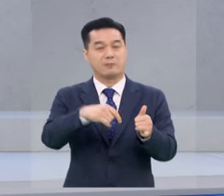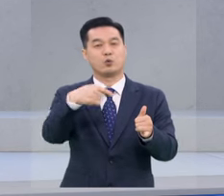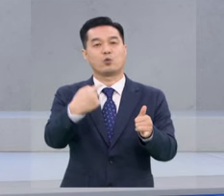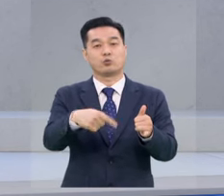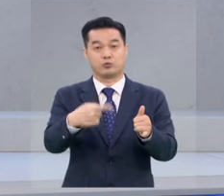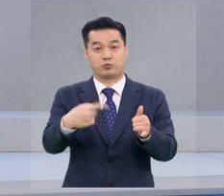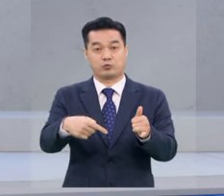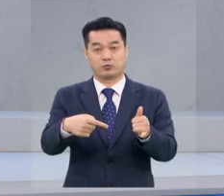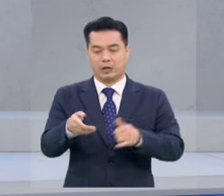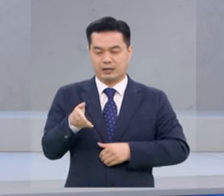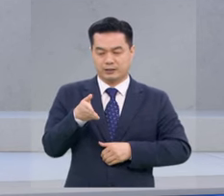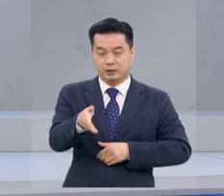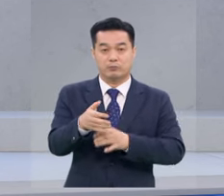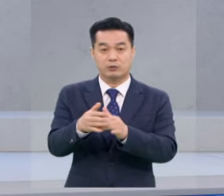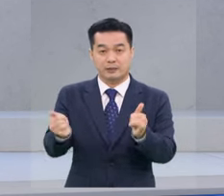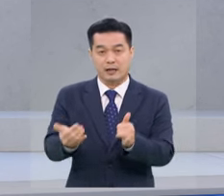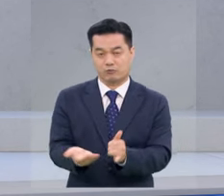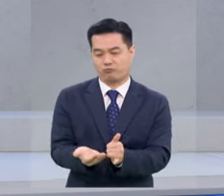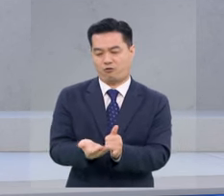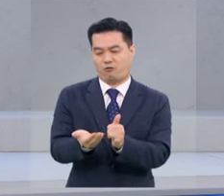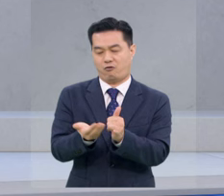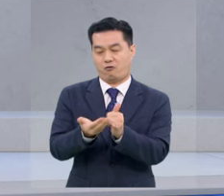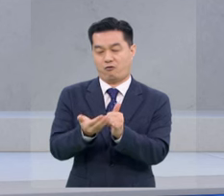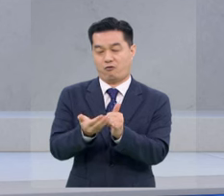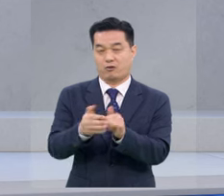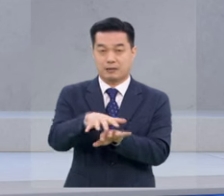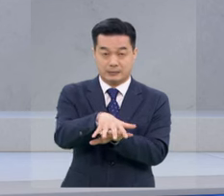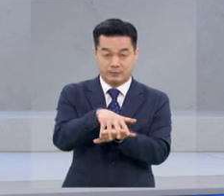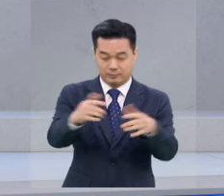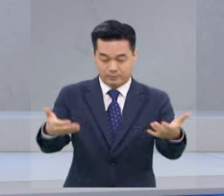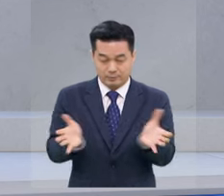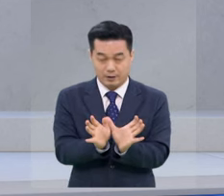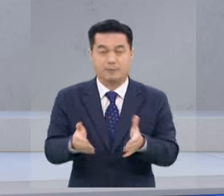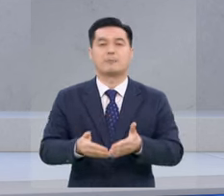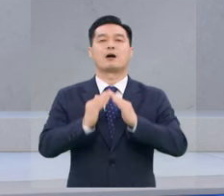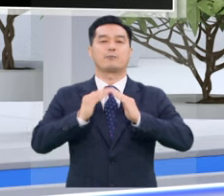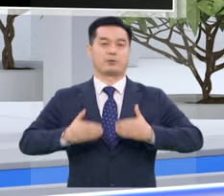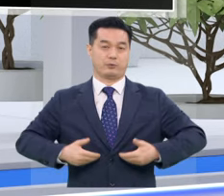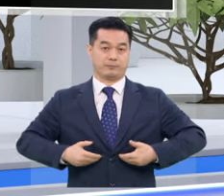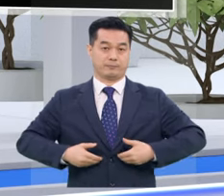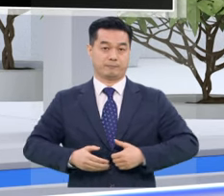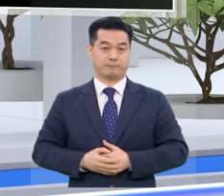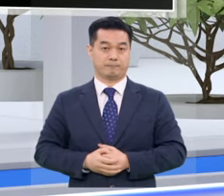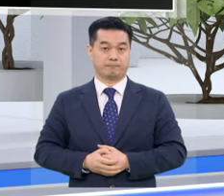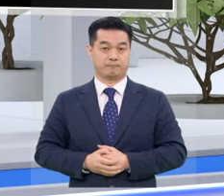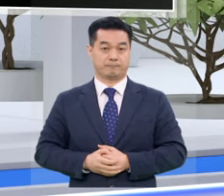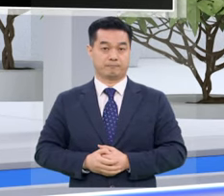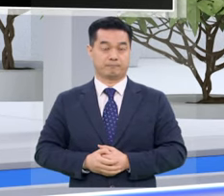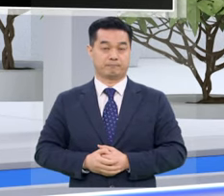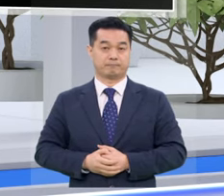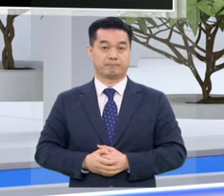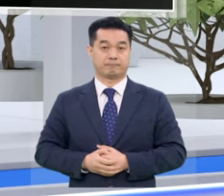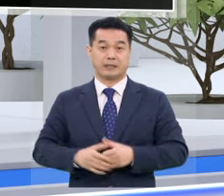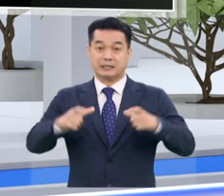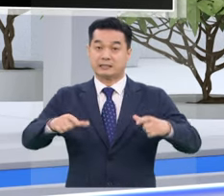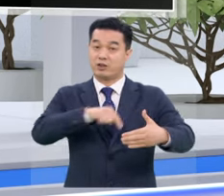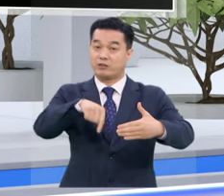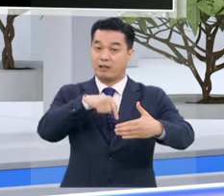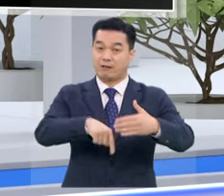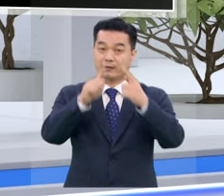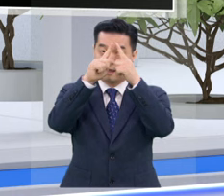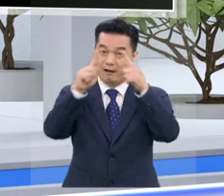교육하고 전문 인력을 육성할 수 있는 체계를 구축해야 합니다 무엇보다 지역 내